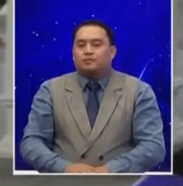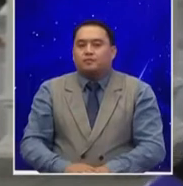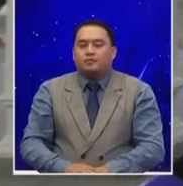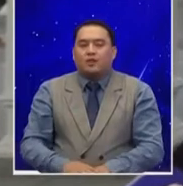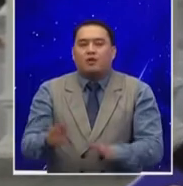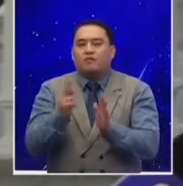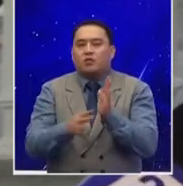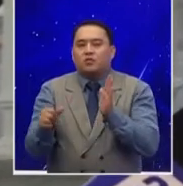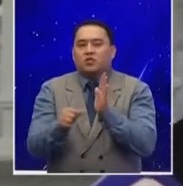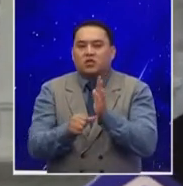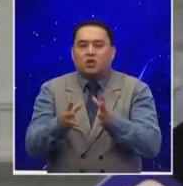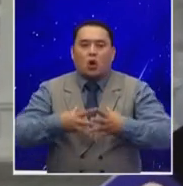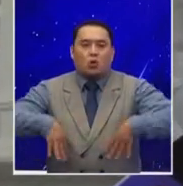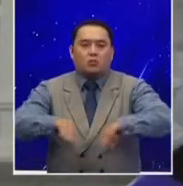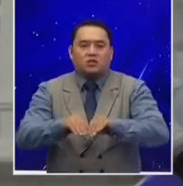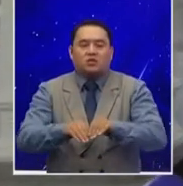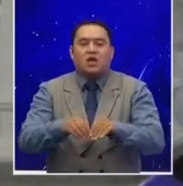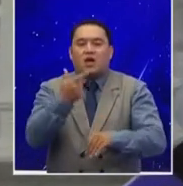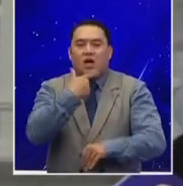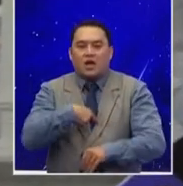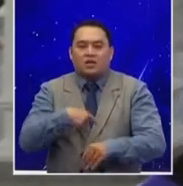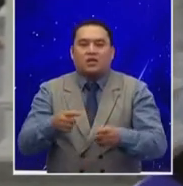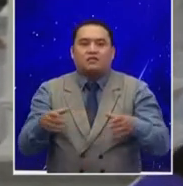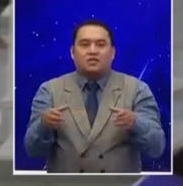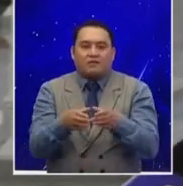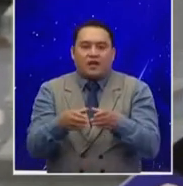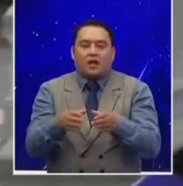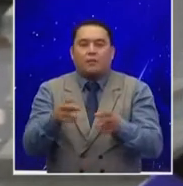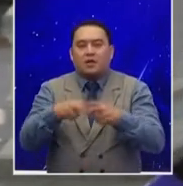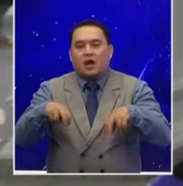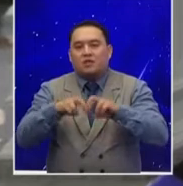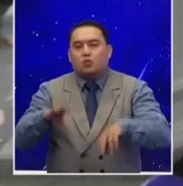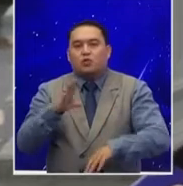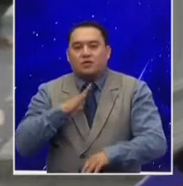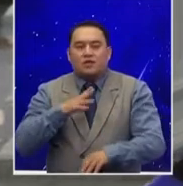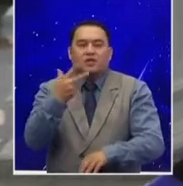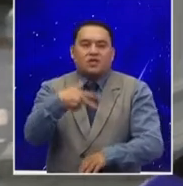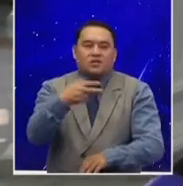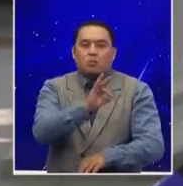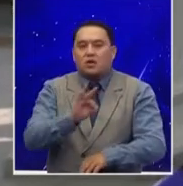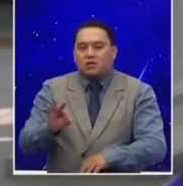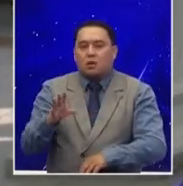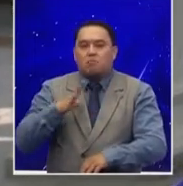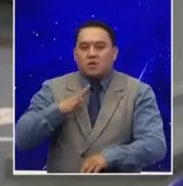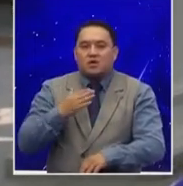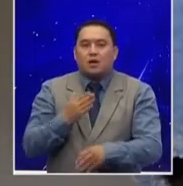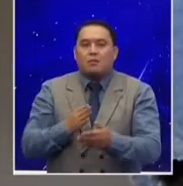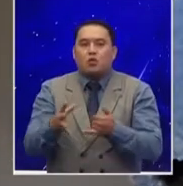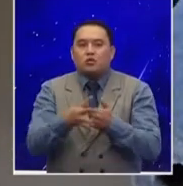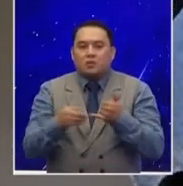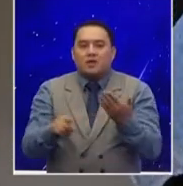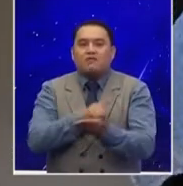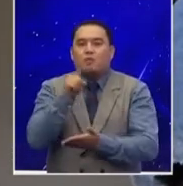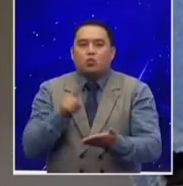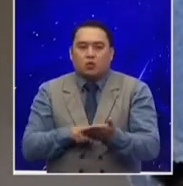86 дисциплинарных дел вообще советом по этике с начала года было рассмотрено. Из них порядка около 30% были именно по земельным